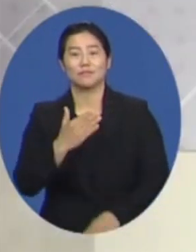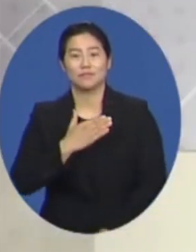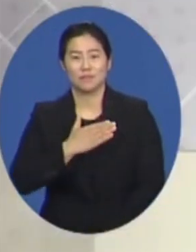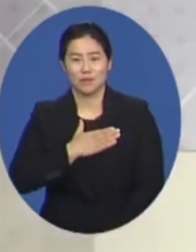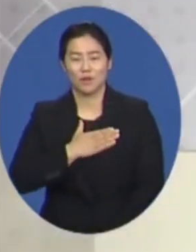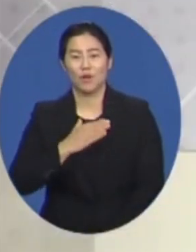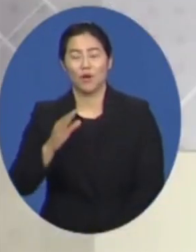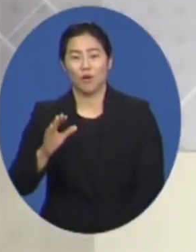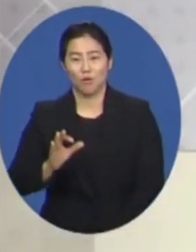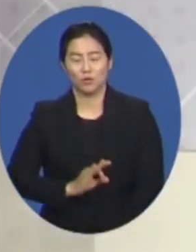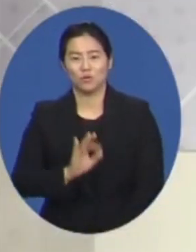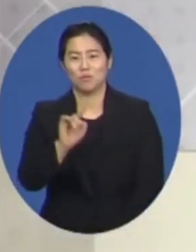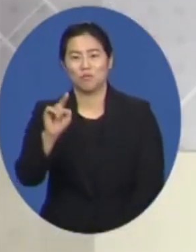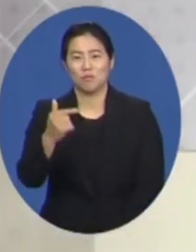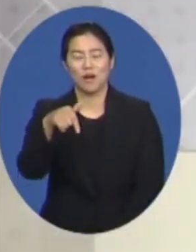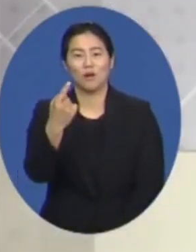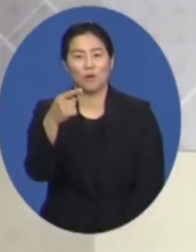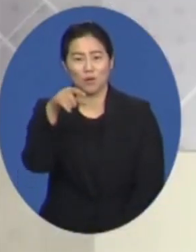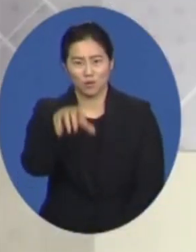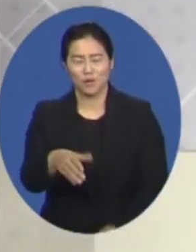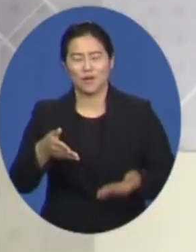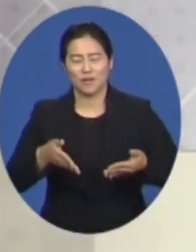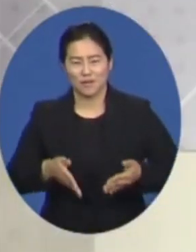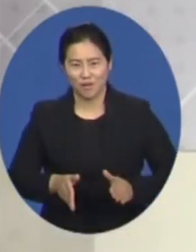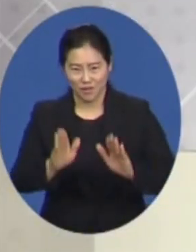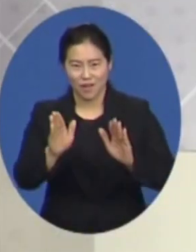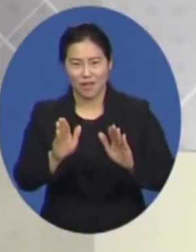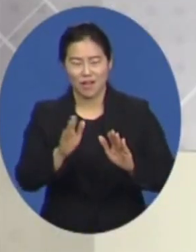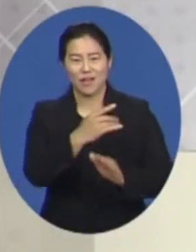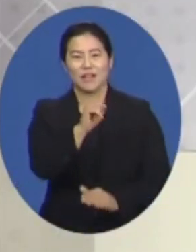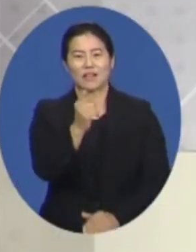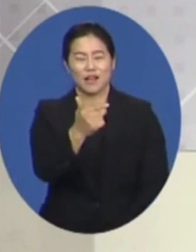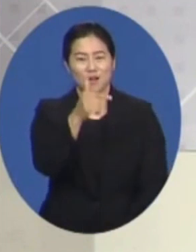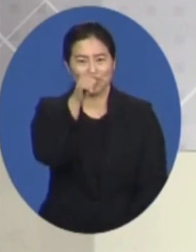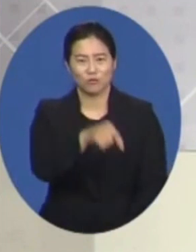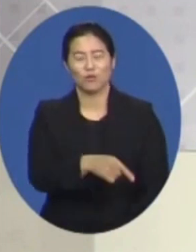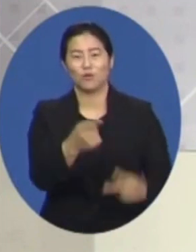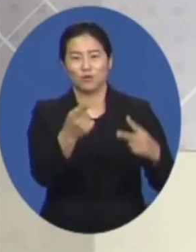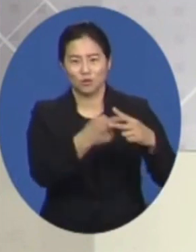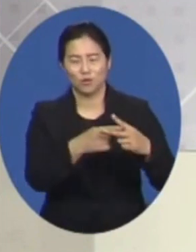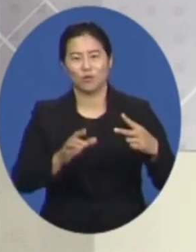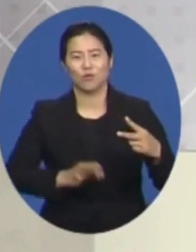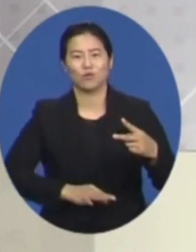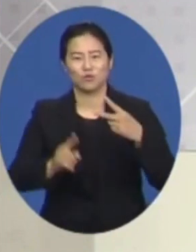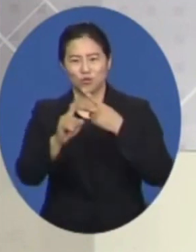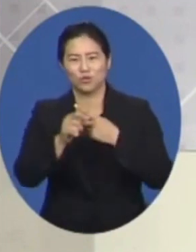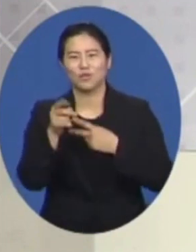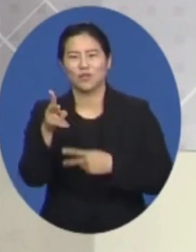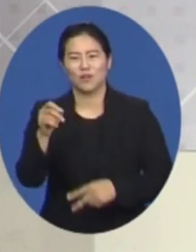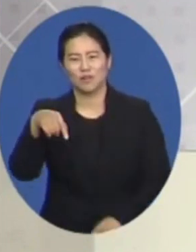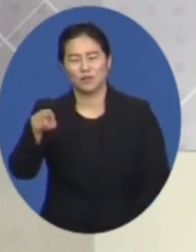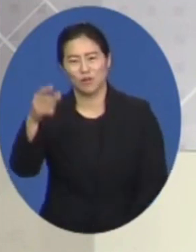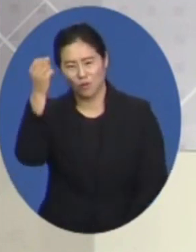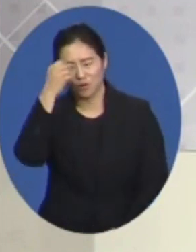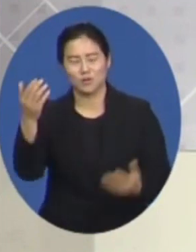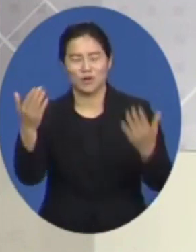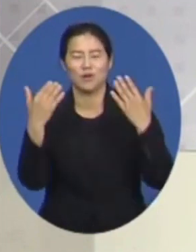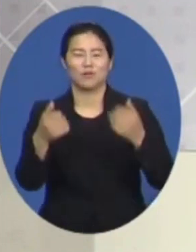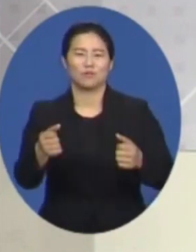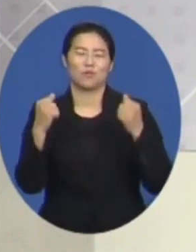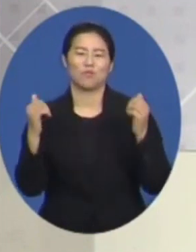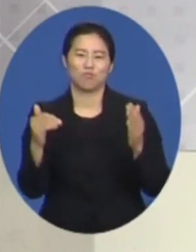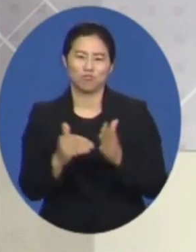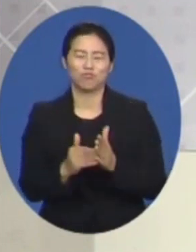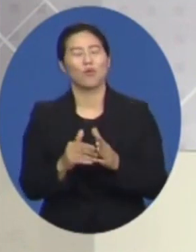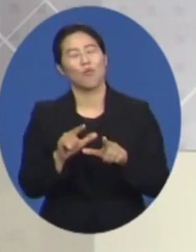원주시 반곡동 에서 태어나라 당구 초등학교와 원주 중학교 영서 고등학교를 졸업하고 평범한